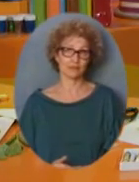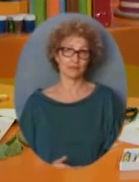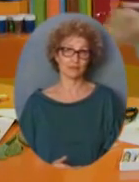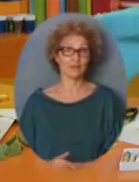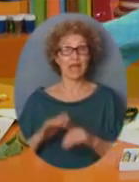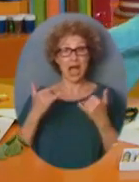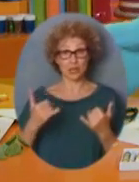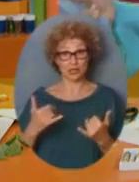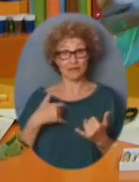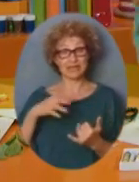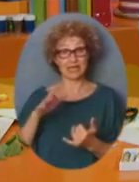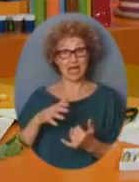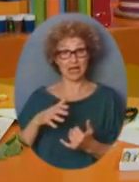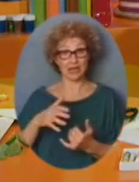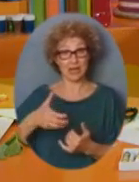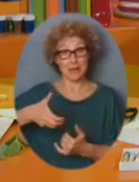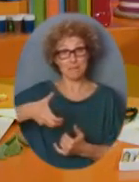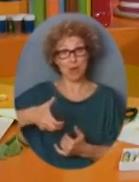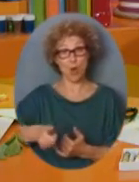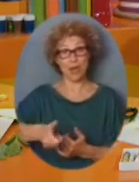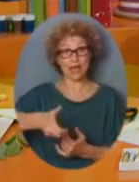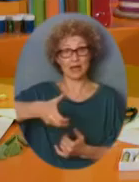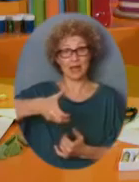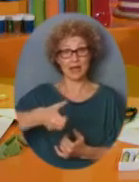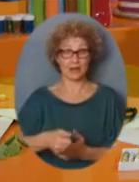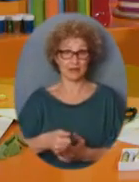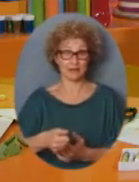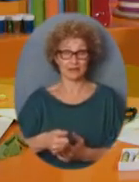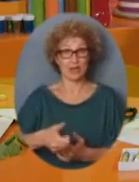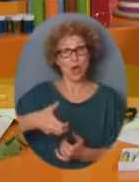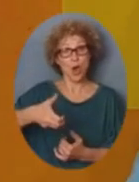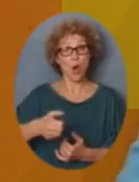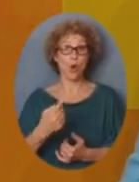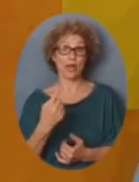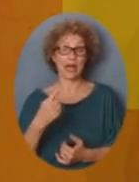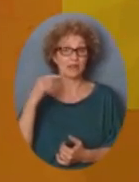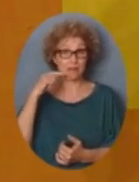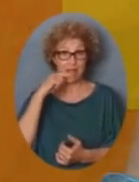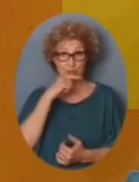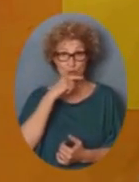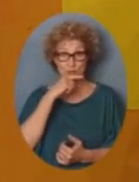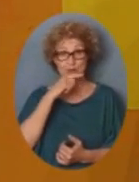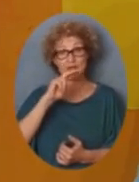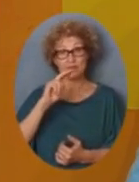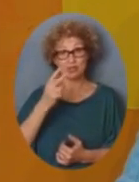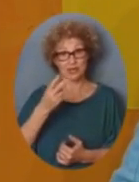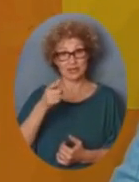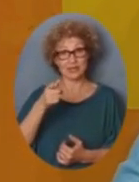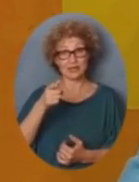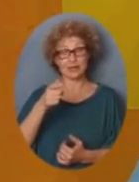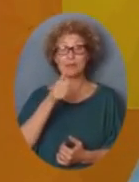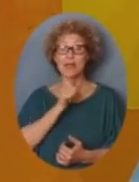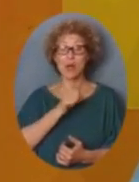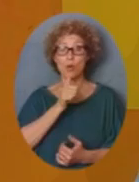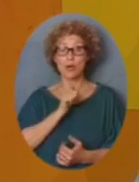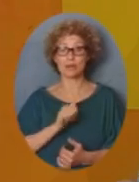עכשיו אני אקח מחורר. ואני מחוררת חור אחד בתפוח האדום, ואחד בתפוח